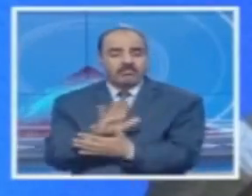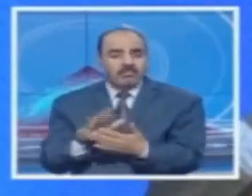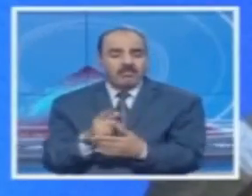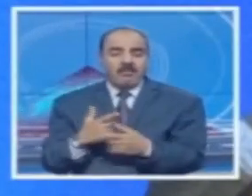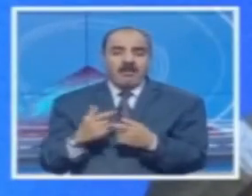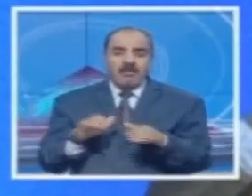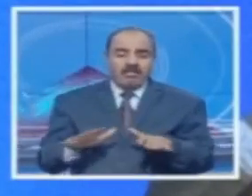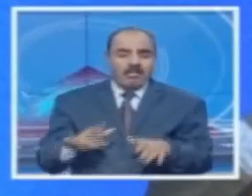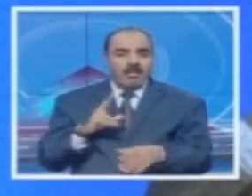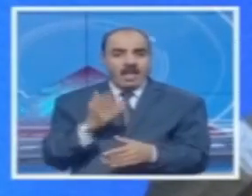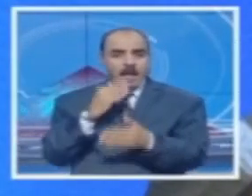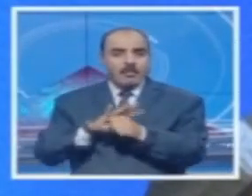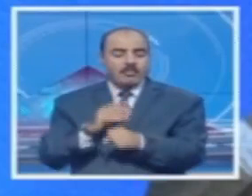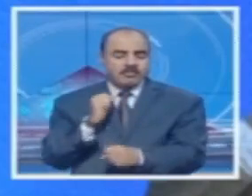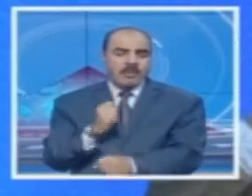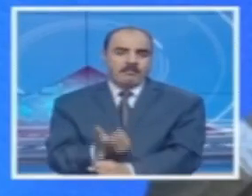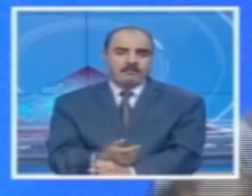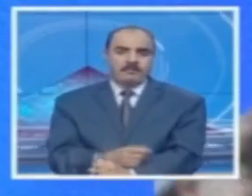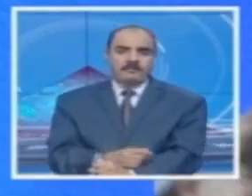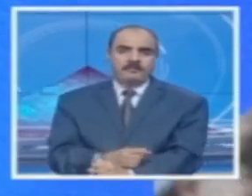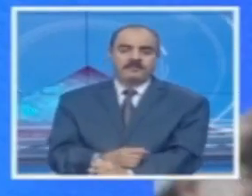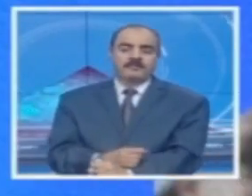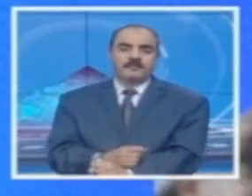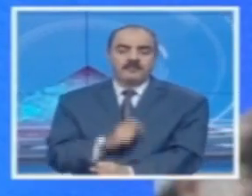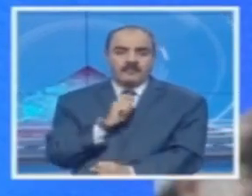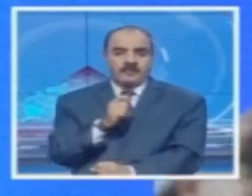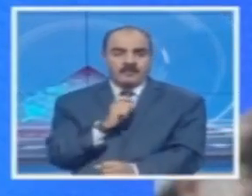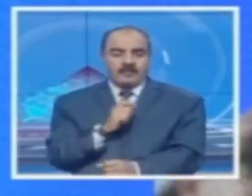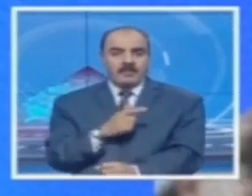الأوكرانية ومن قبلها أزمة كورونا. من مقر انطلاق